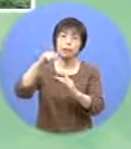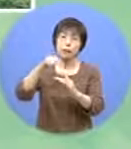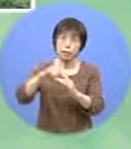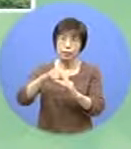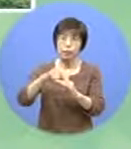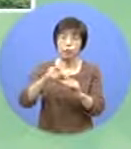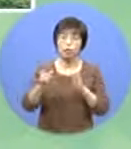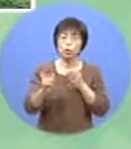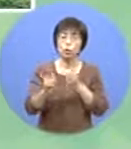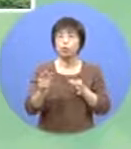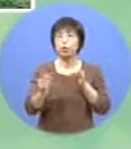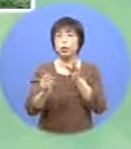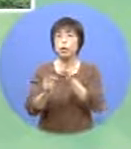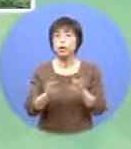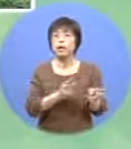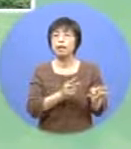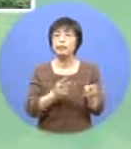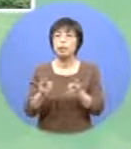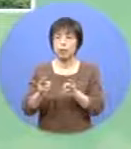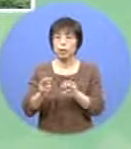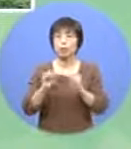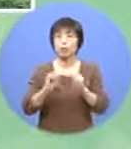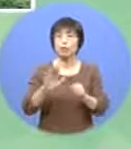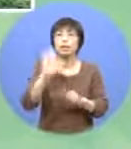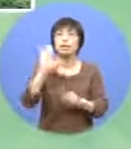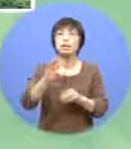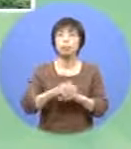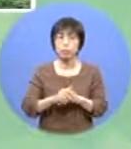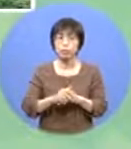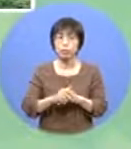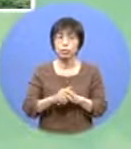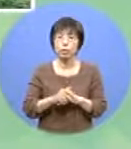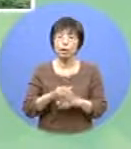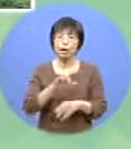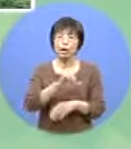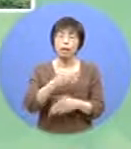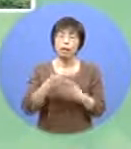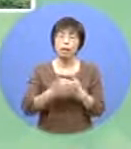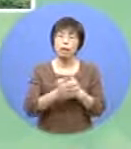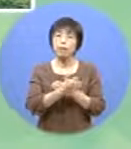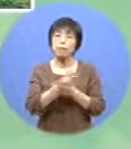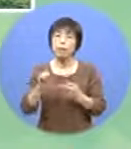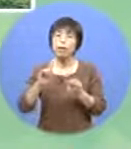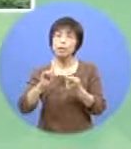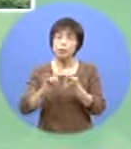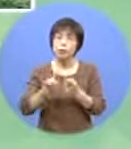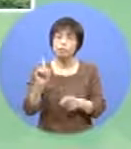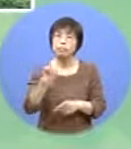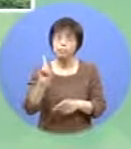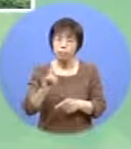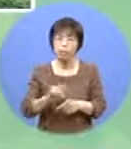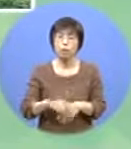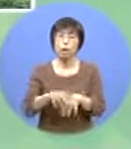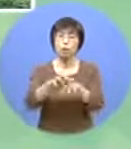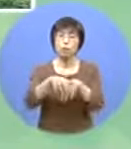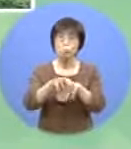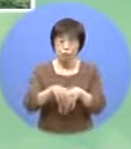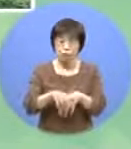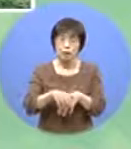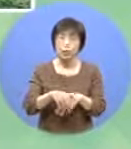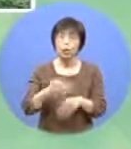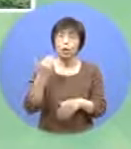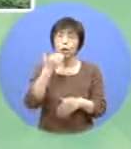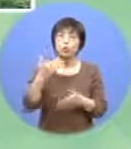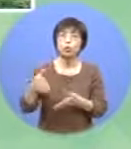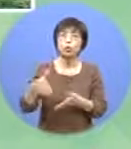支払い制度というのがございます。多面的機能支払い制度については、農地や農業用水路